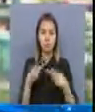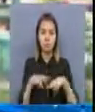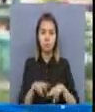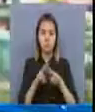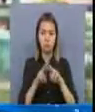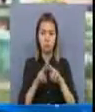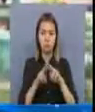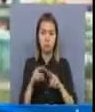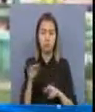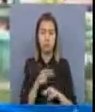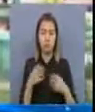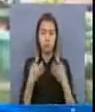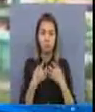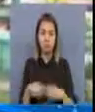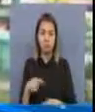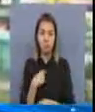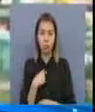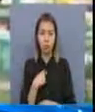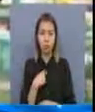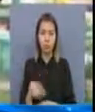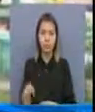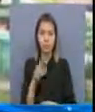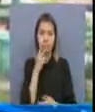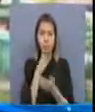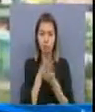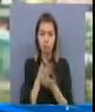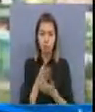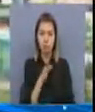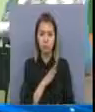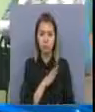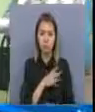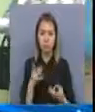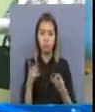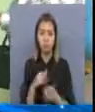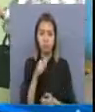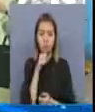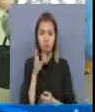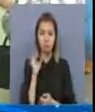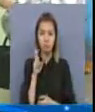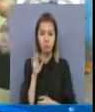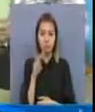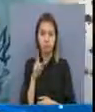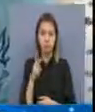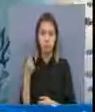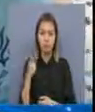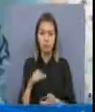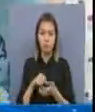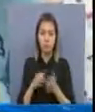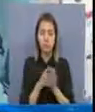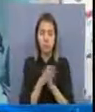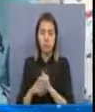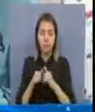астаналық облыс деп санаймыз. Сол себепте бәріне үлгі болуға жарау керек. Фестиваль аясында оған қатысушылар мейірім